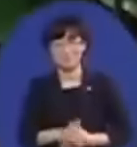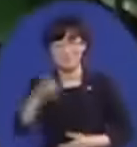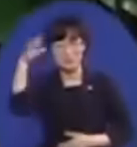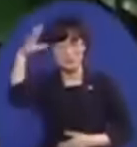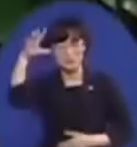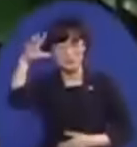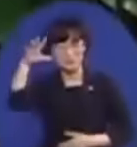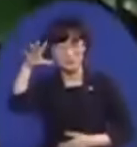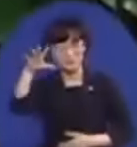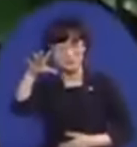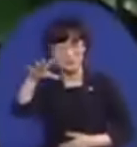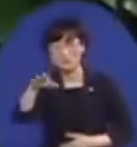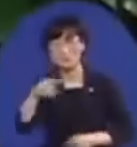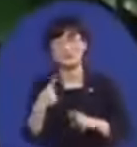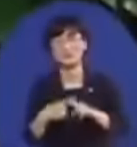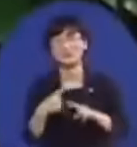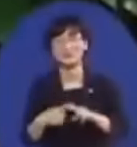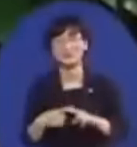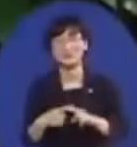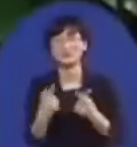빛을 비춰야 되는 것입니다.